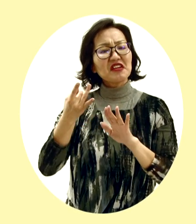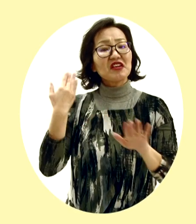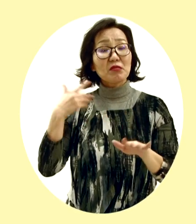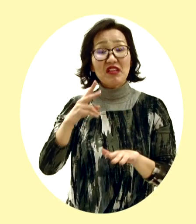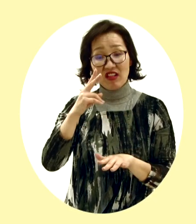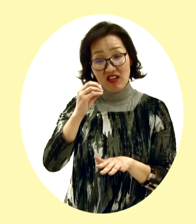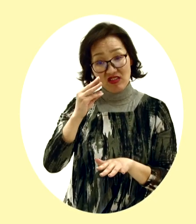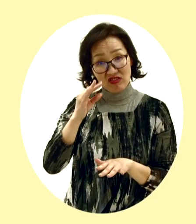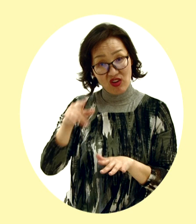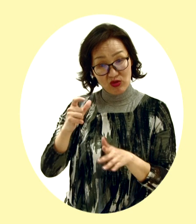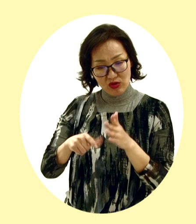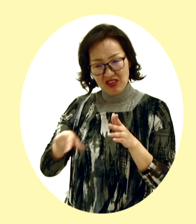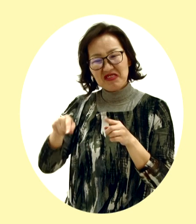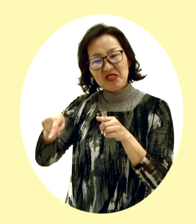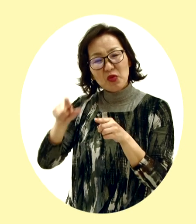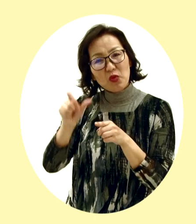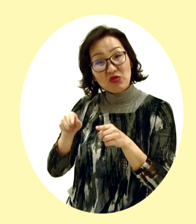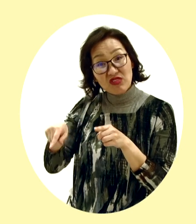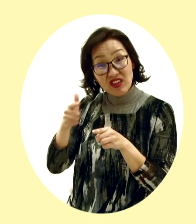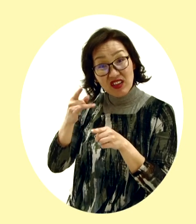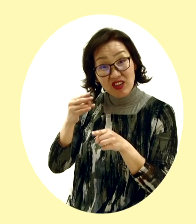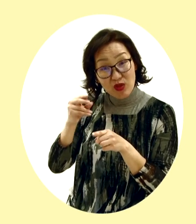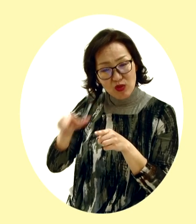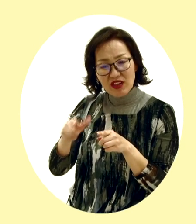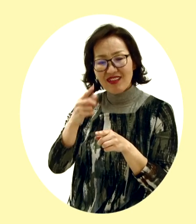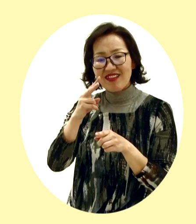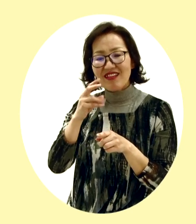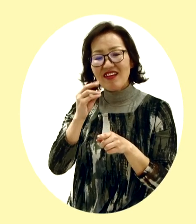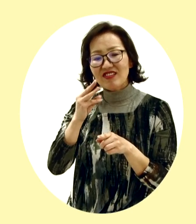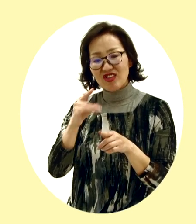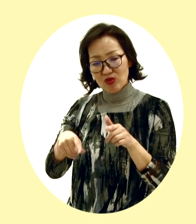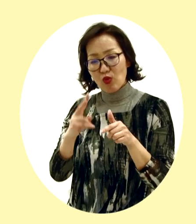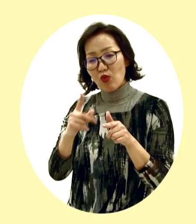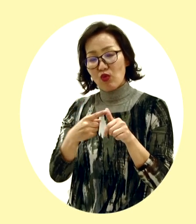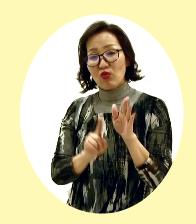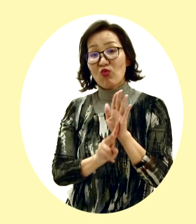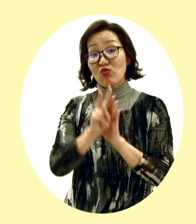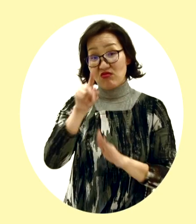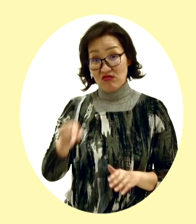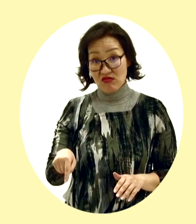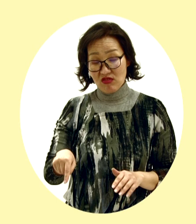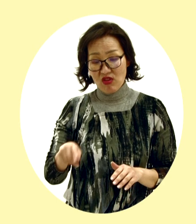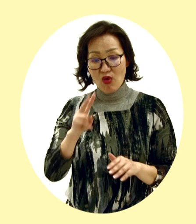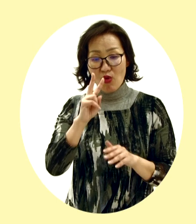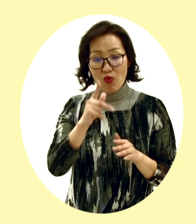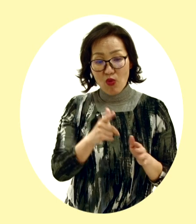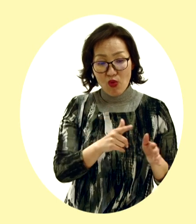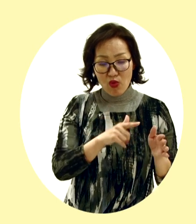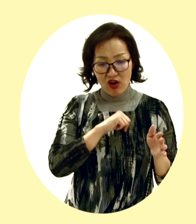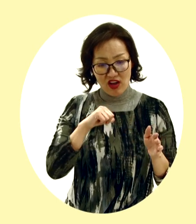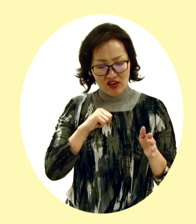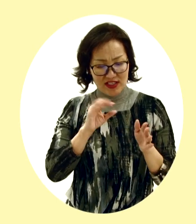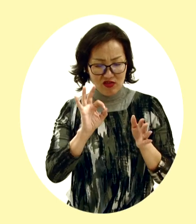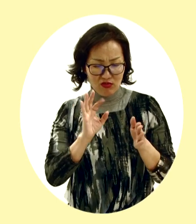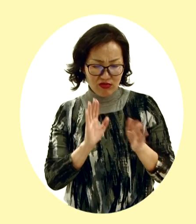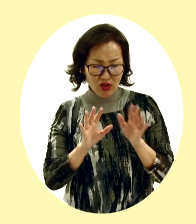бөгөөд энэ үгнээс ритар оратор буюу лектор гэдэг үг бий болсон юм байна. За эндээс үгээр